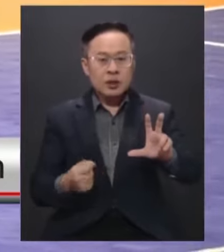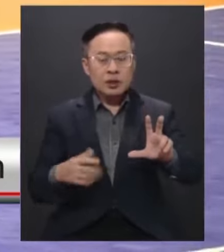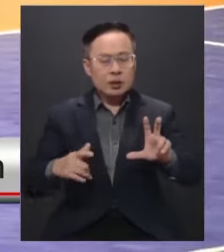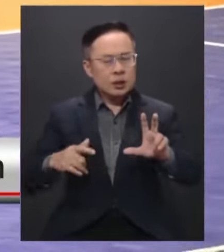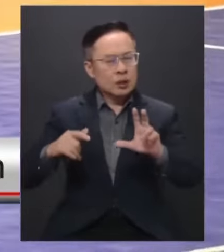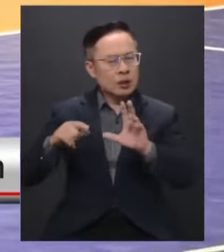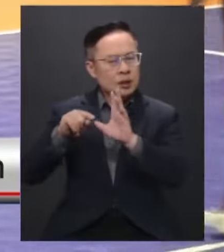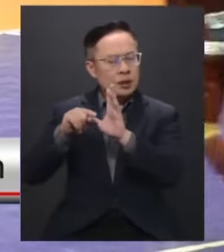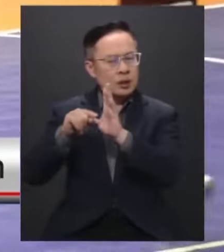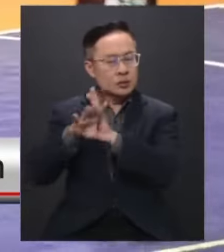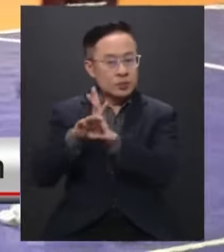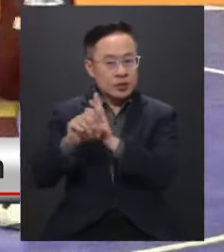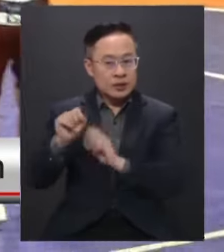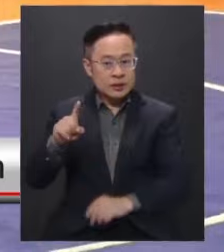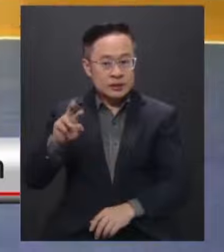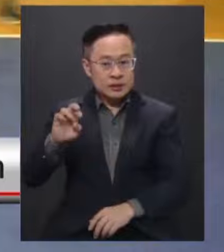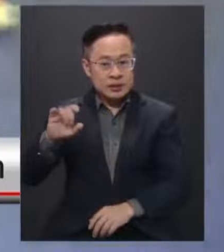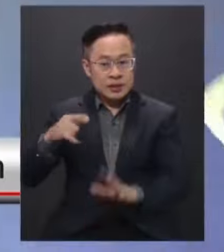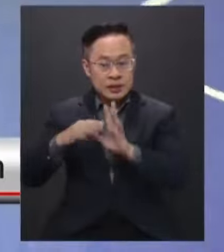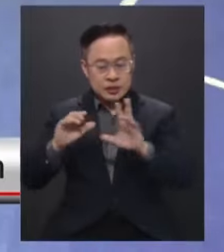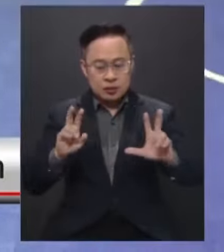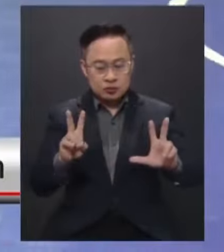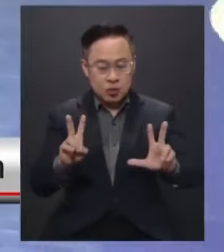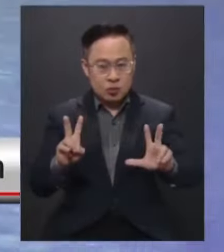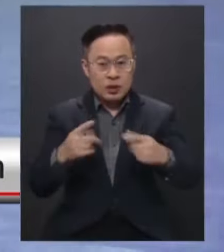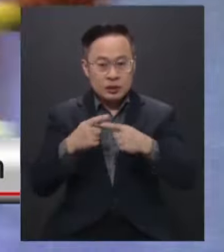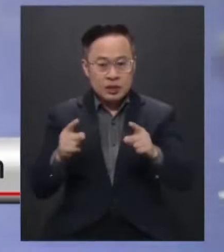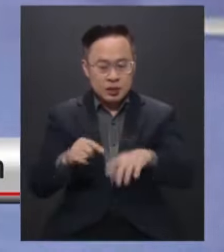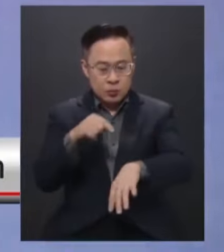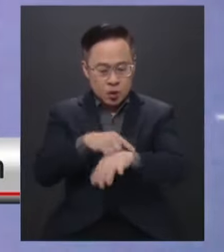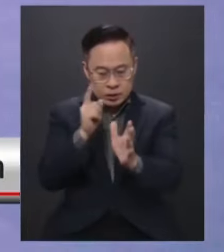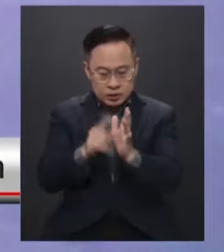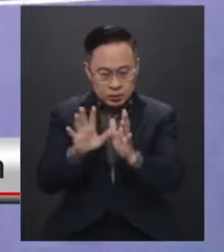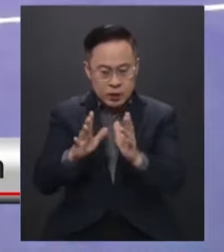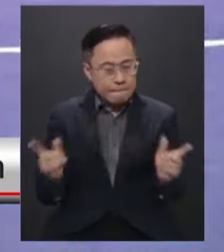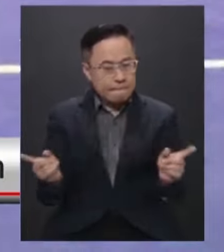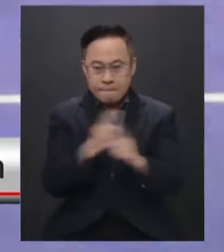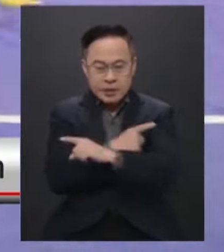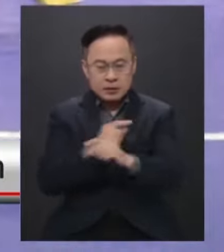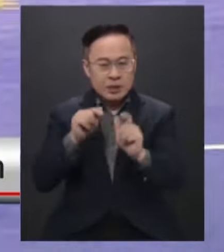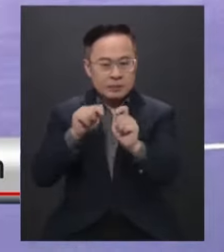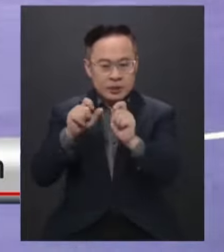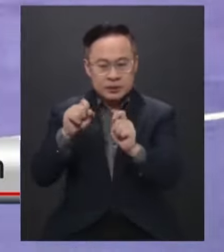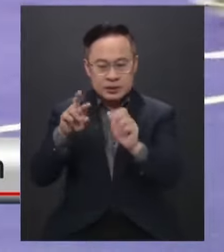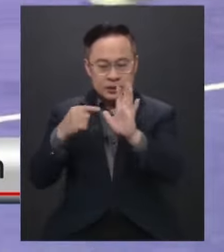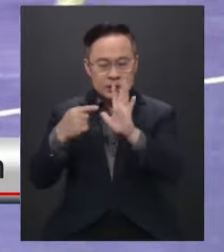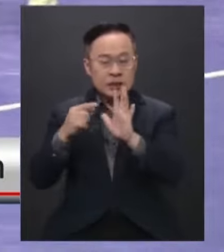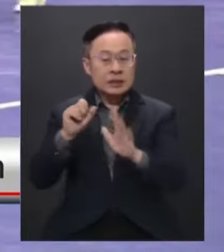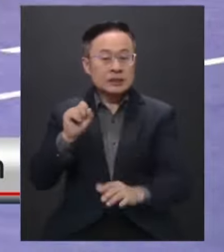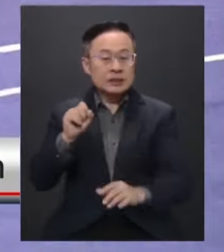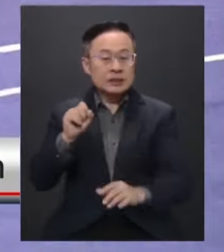ท้าย yfaศรีราชาเปลี่ยนระบบมาเล่นแบบ Power Playแล้วก็มาได้ 2ประตูรวดในนาทีที่